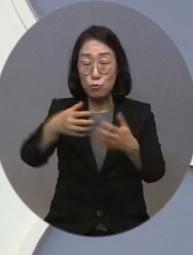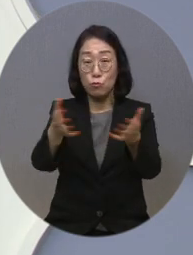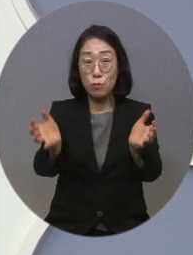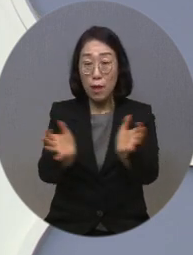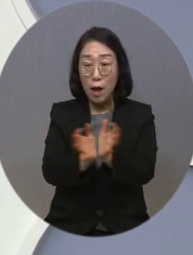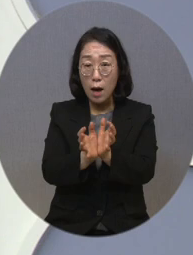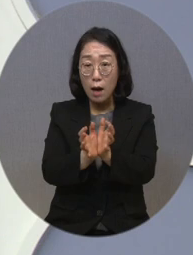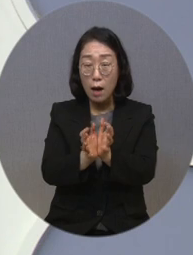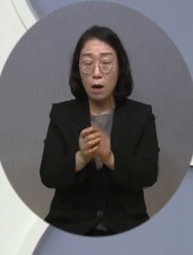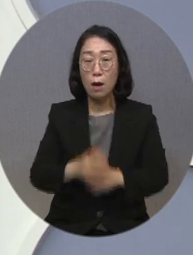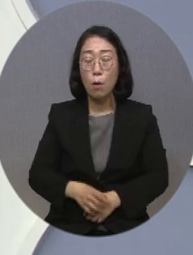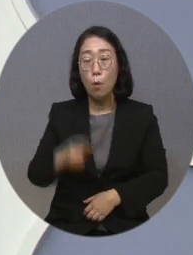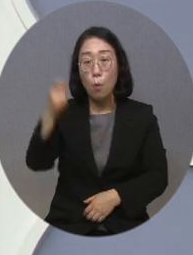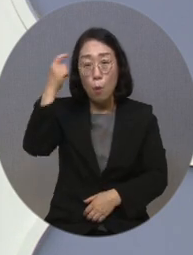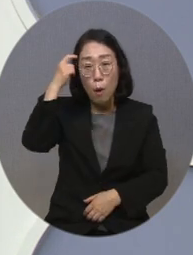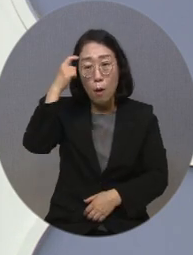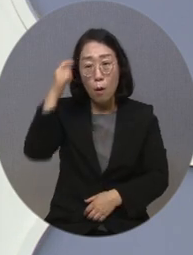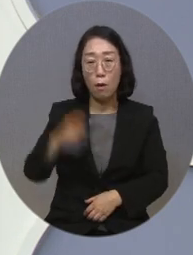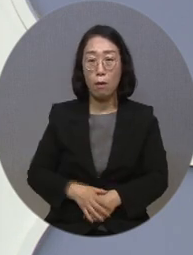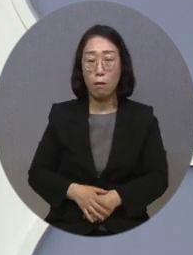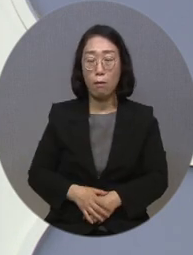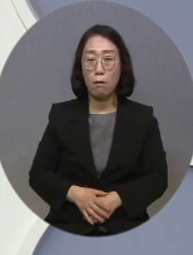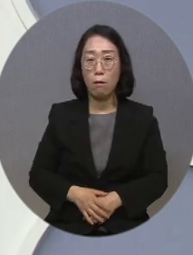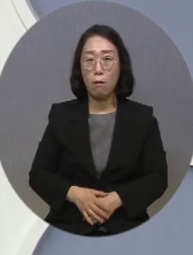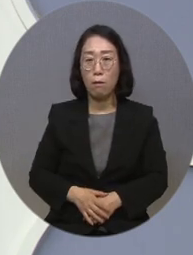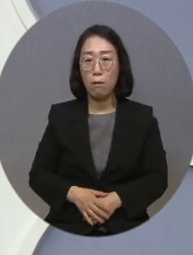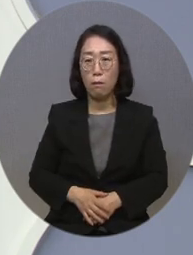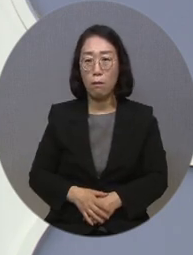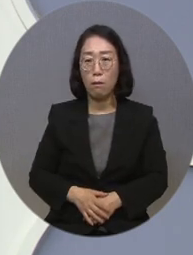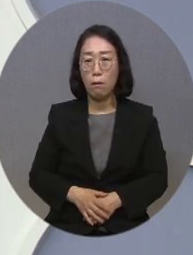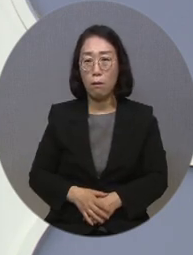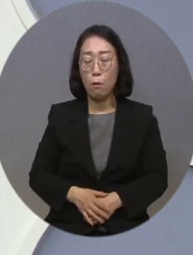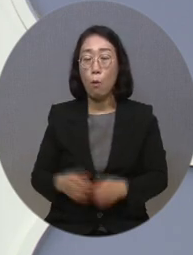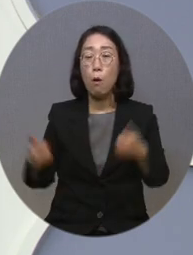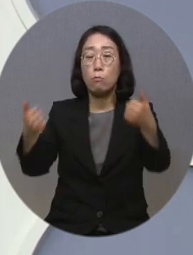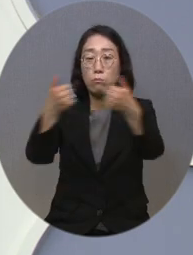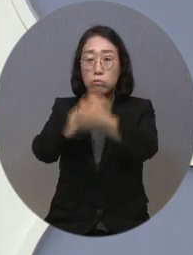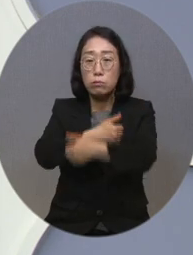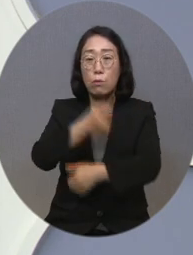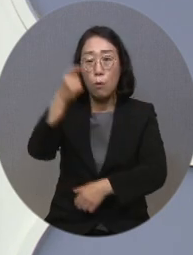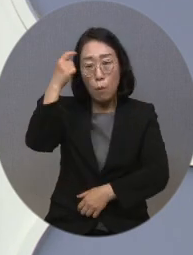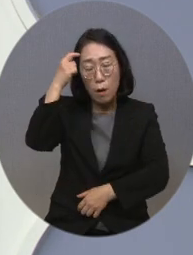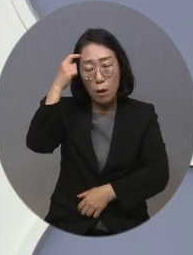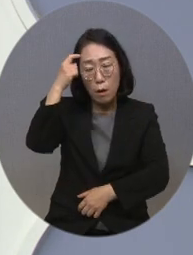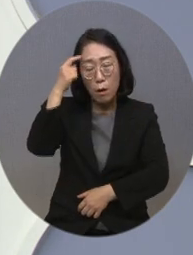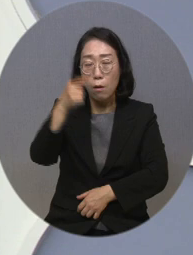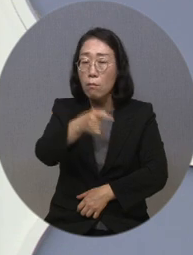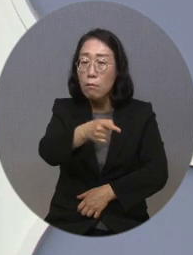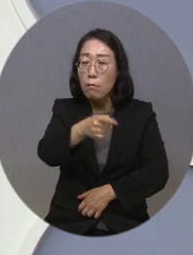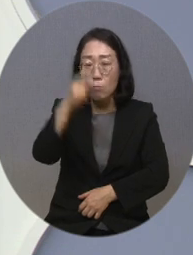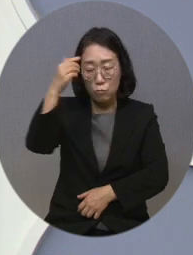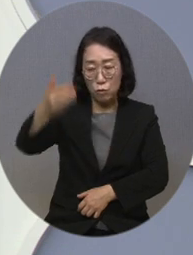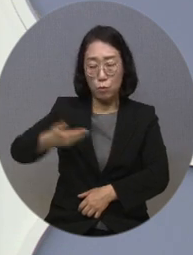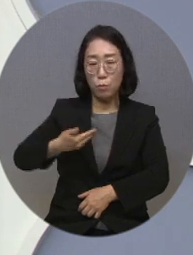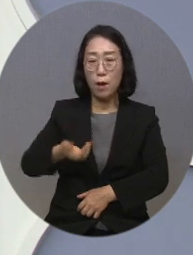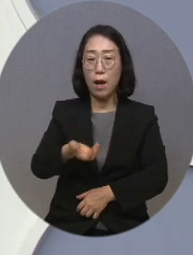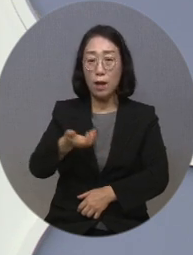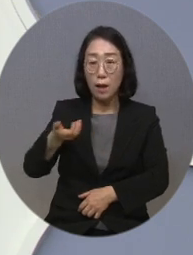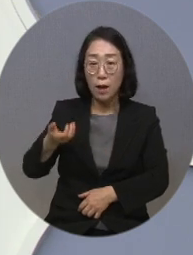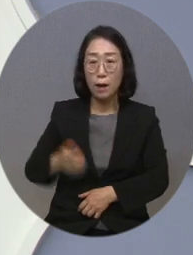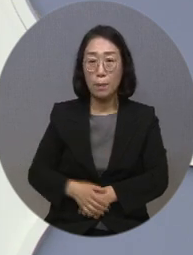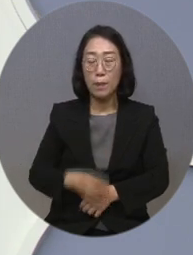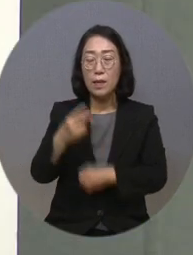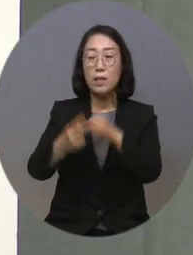왜 정권 교체기에 정권을 빼앗겼느냐 저보고 만약 물어본다면 요전번에 2년